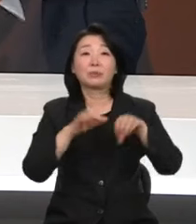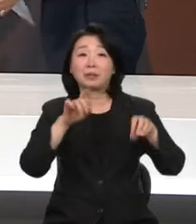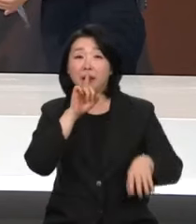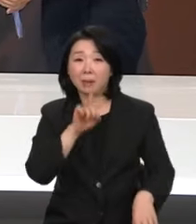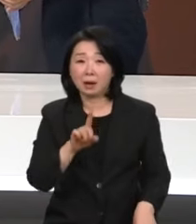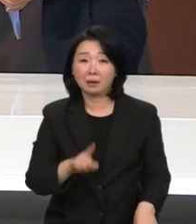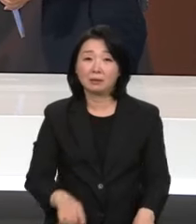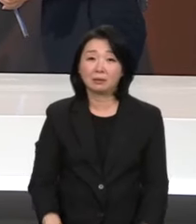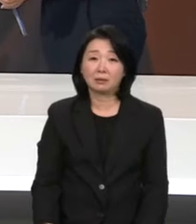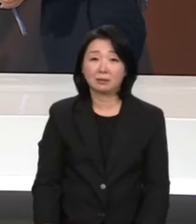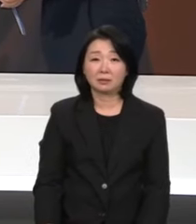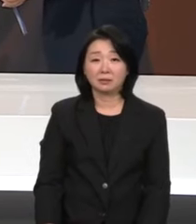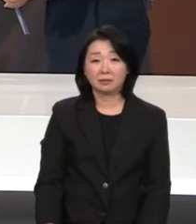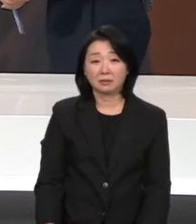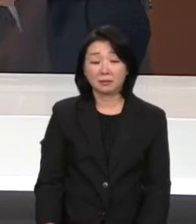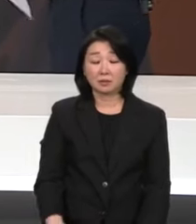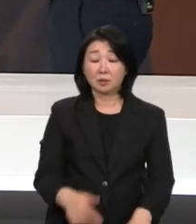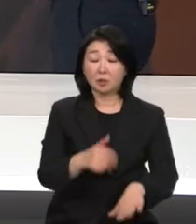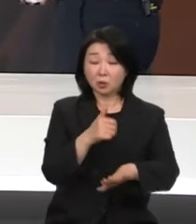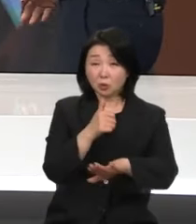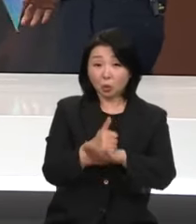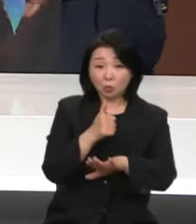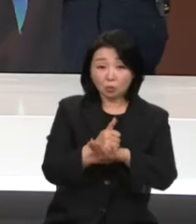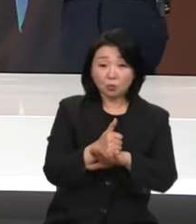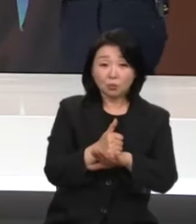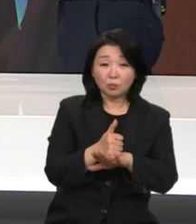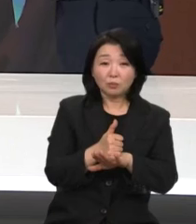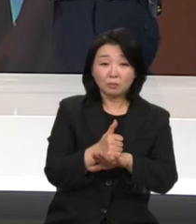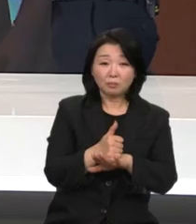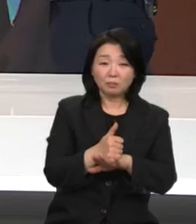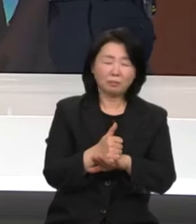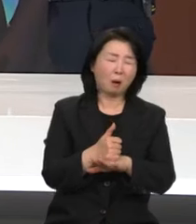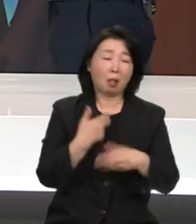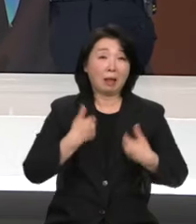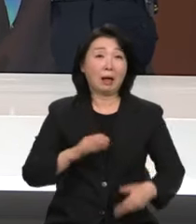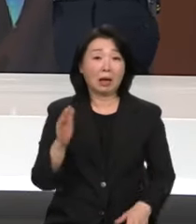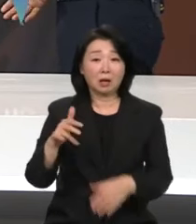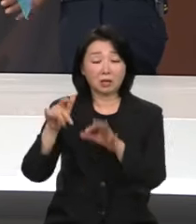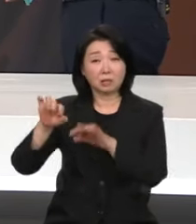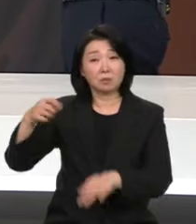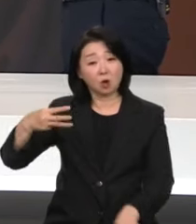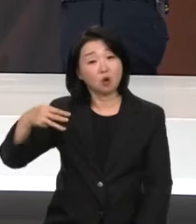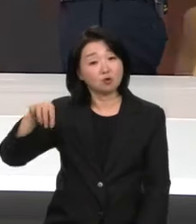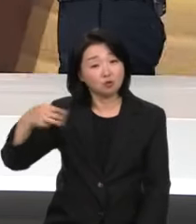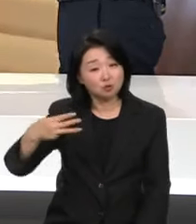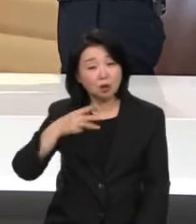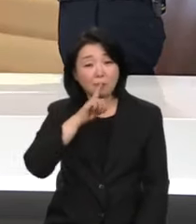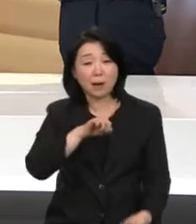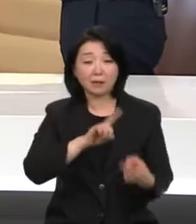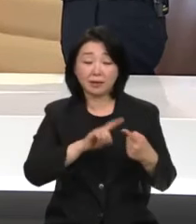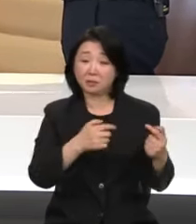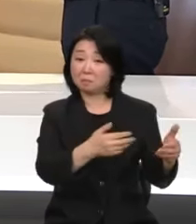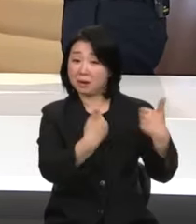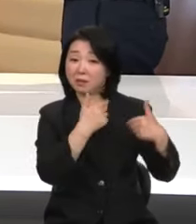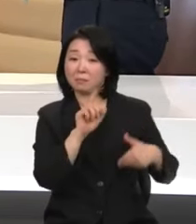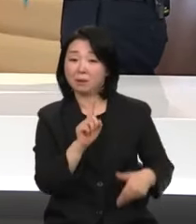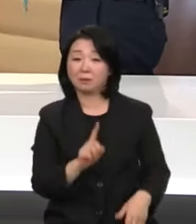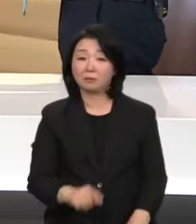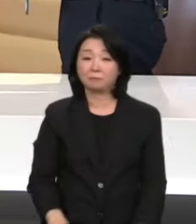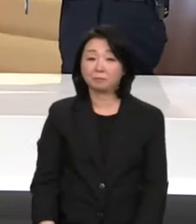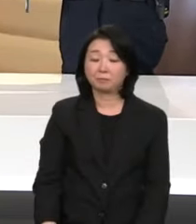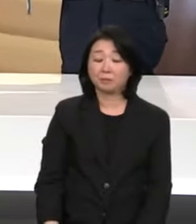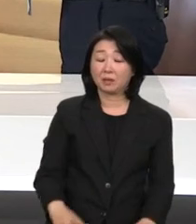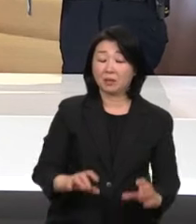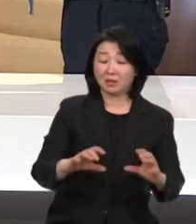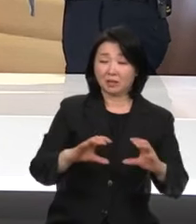당연히 앵커 얘기한 것처럼 가만히 있지 않았습니다. 자, 김경률 전 비대위원장의 오늘 발언에 대해서 이렇게 이야기를 했습니다. 자, 세상 오래